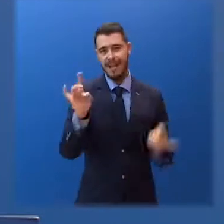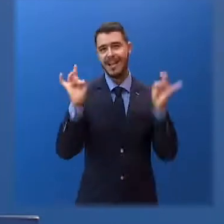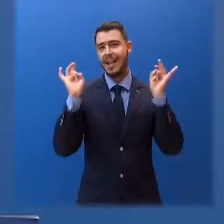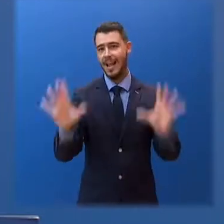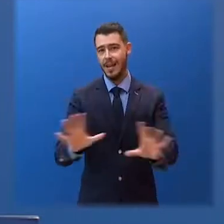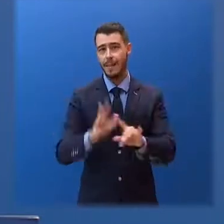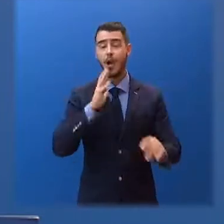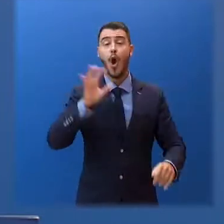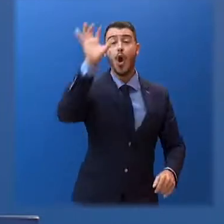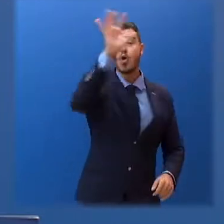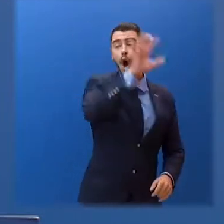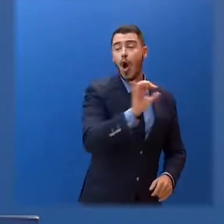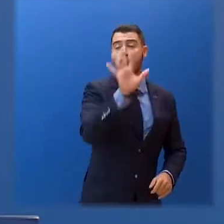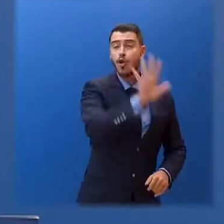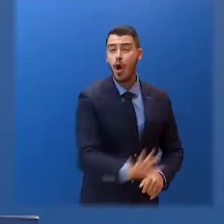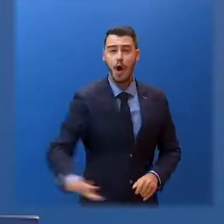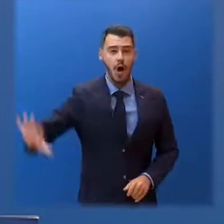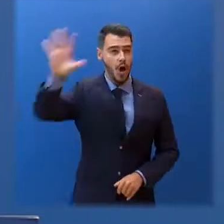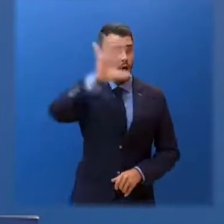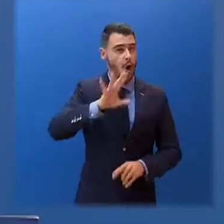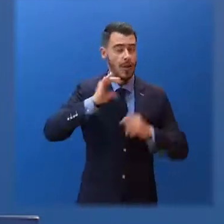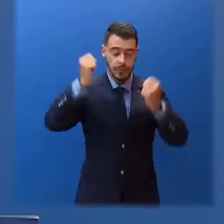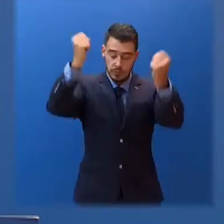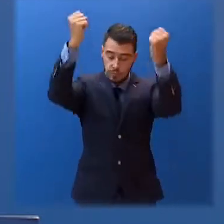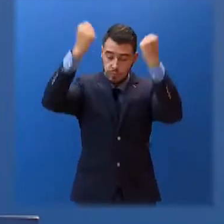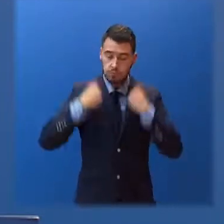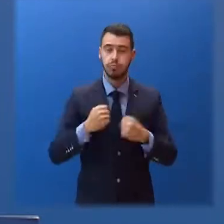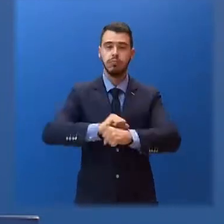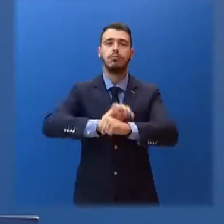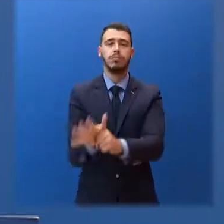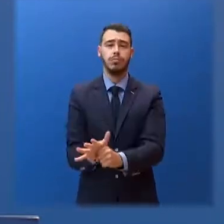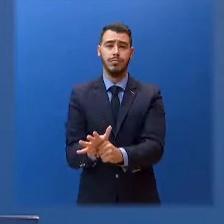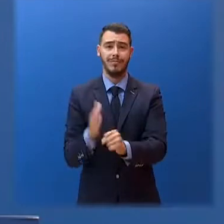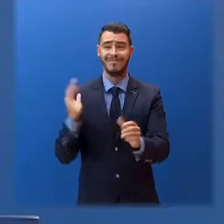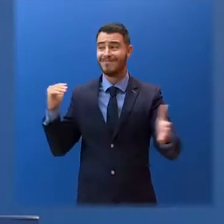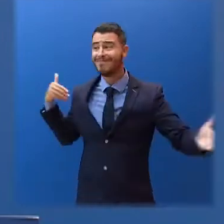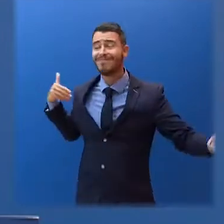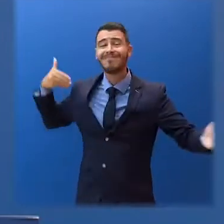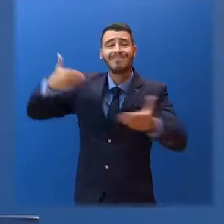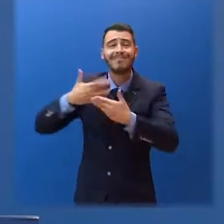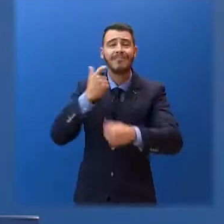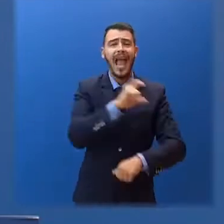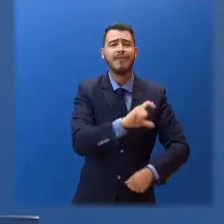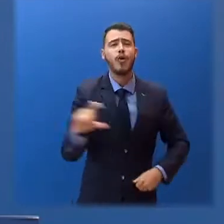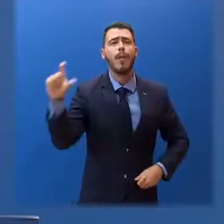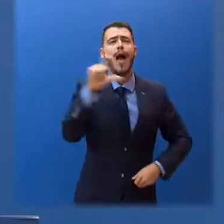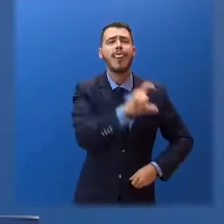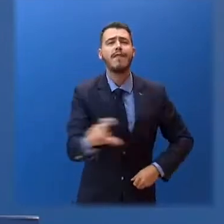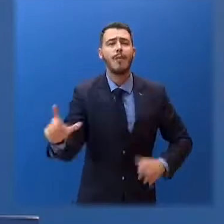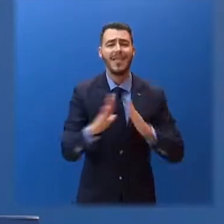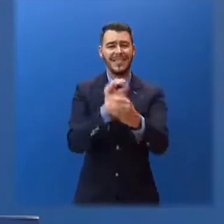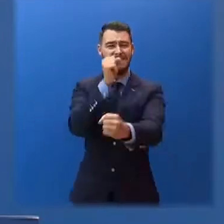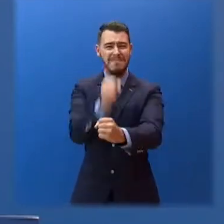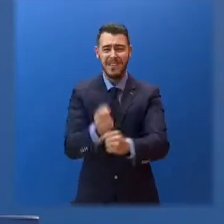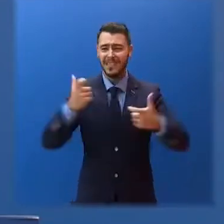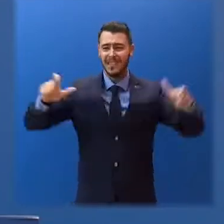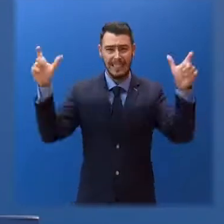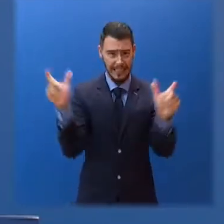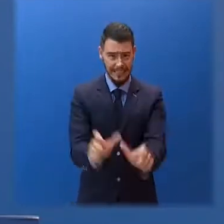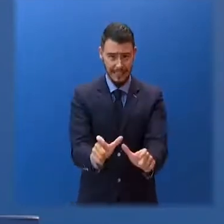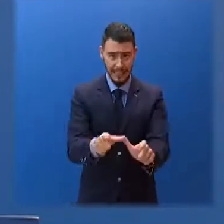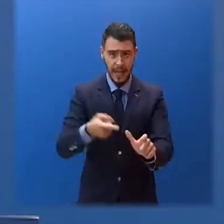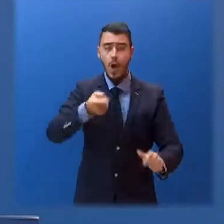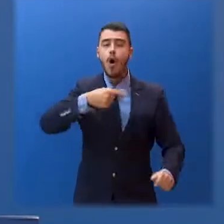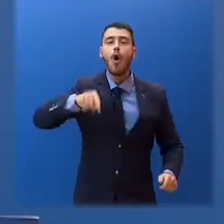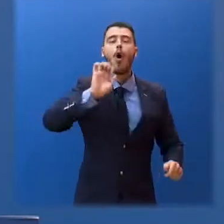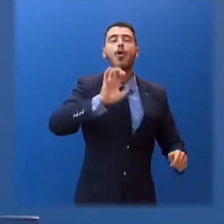της πανδημίας του κορονοϊού. Το αναγκαίο lockdown επί πολλές εβδομάδες στήχησε, όπως σε όλη την Ευρώπη, σχεδόν σε